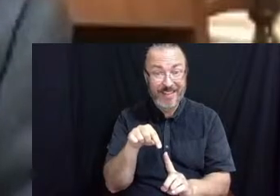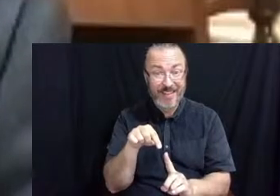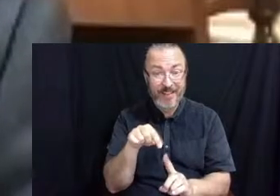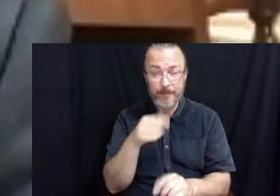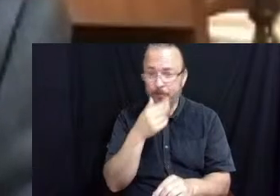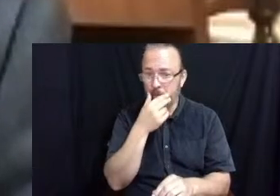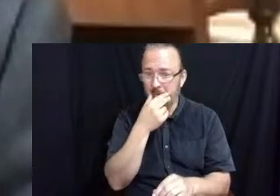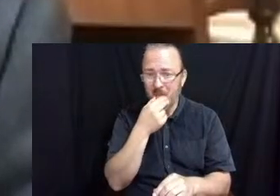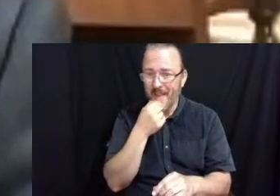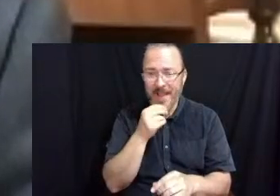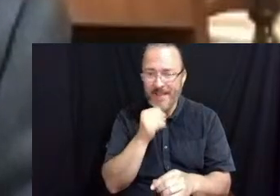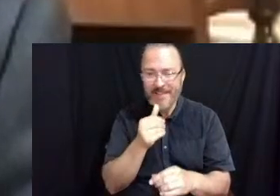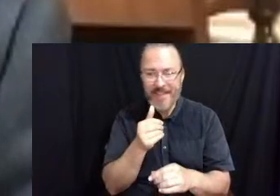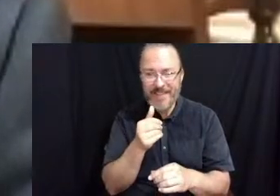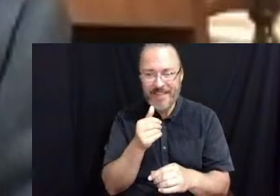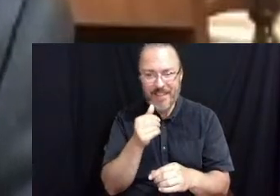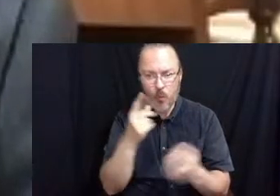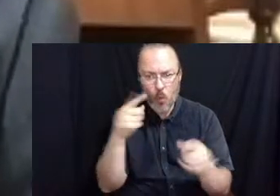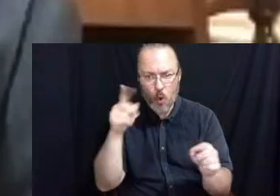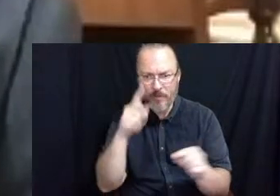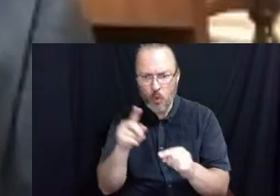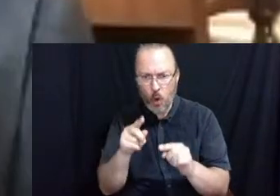favorise pas